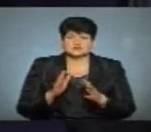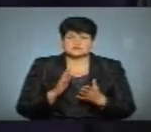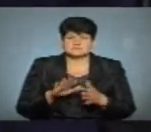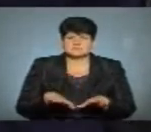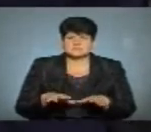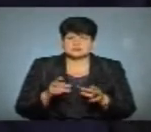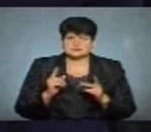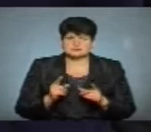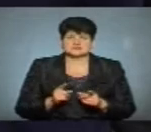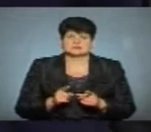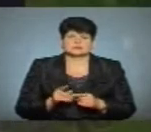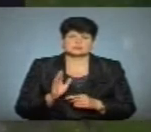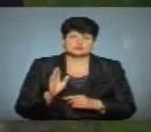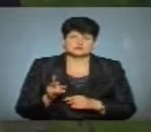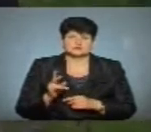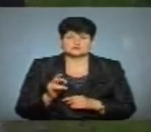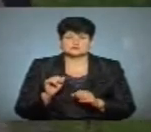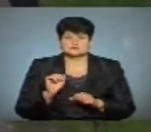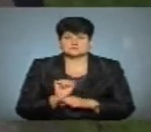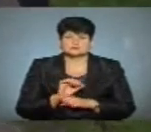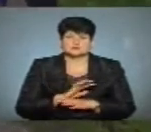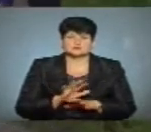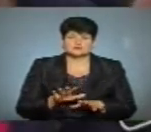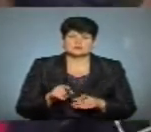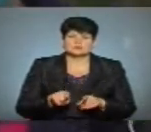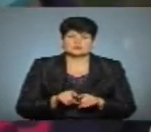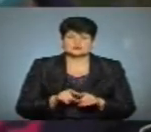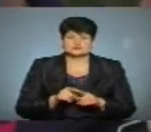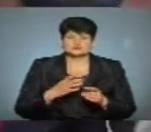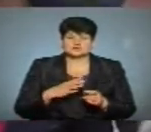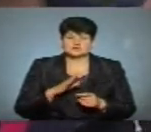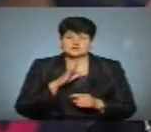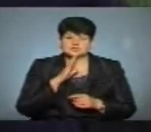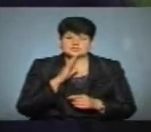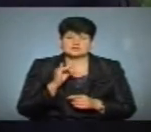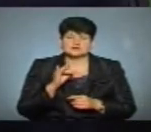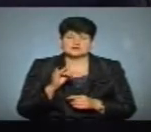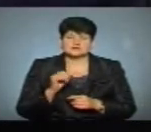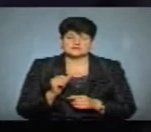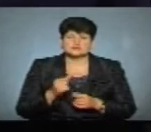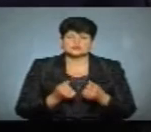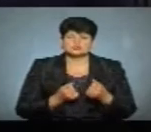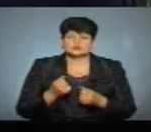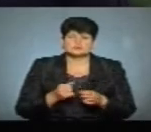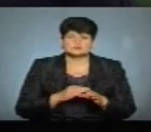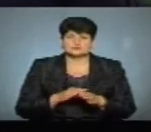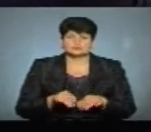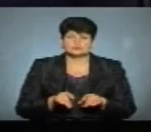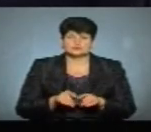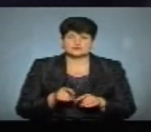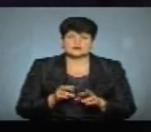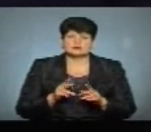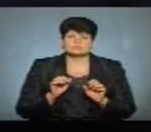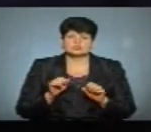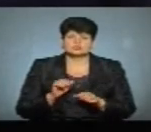другого, стане чи не стане. На цій зупинці на автобус також чекає жителька Кип'ячки Ірина. Шофер дотримується того, як він